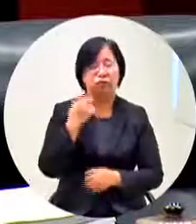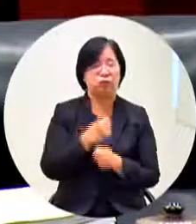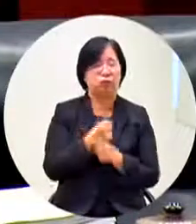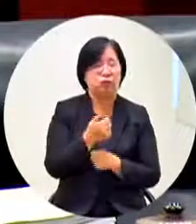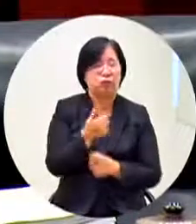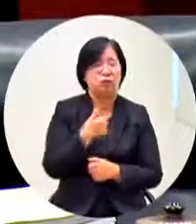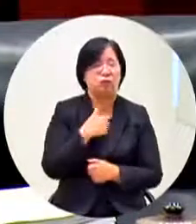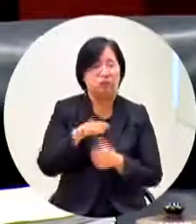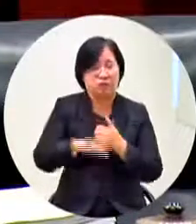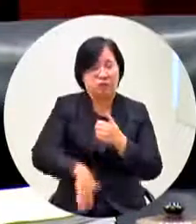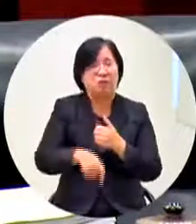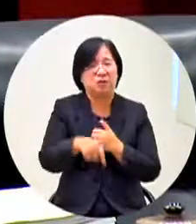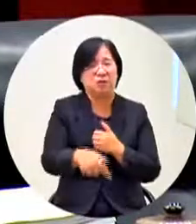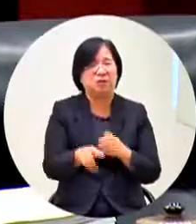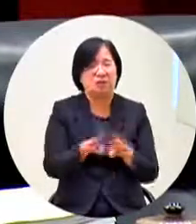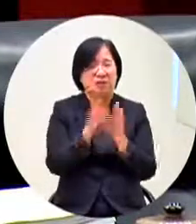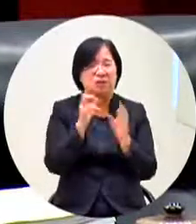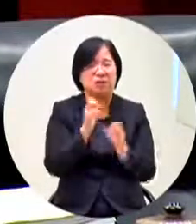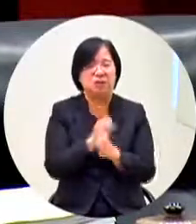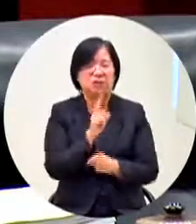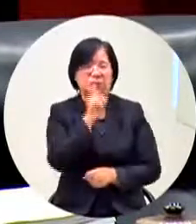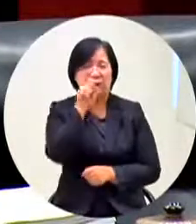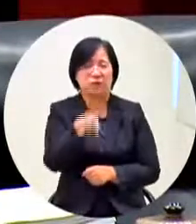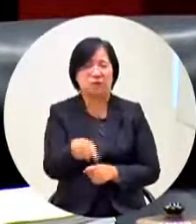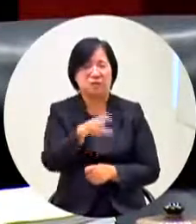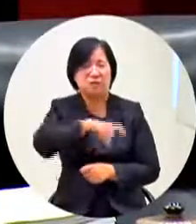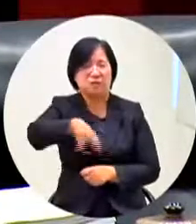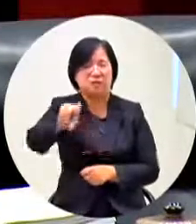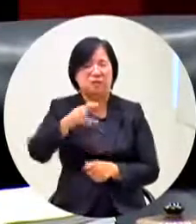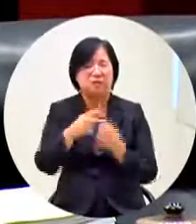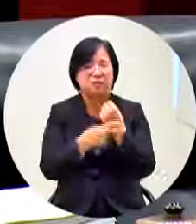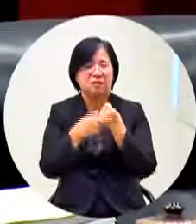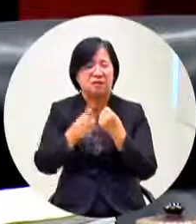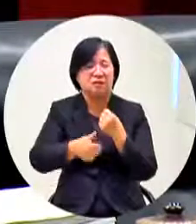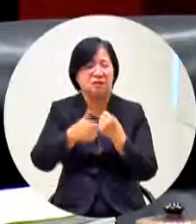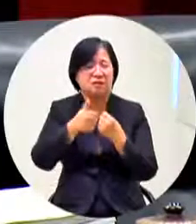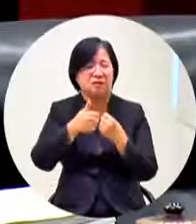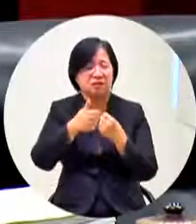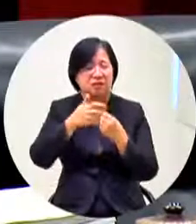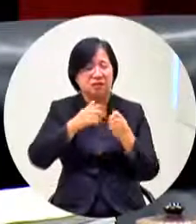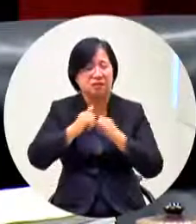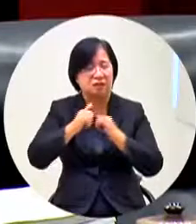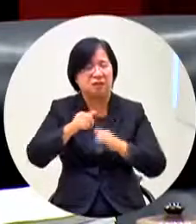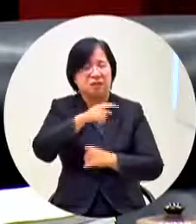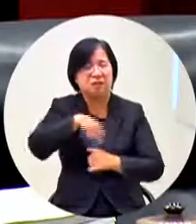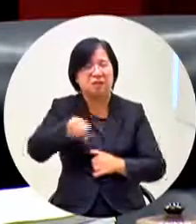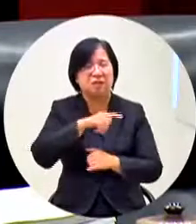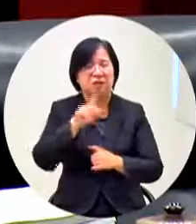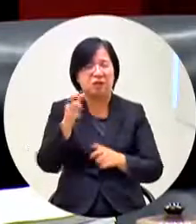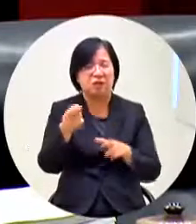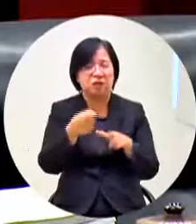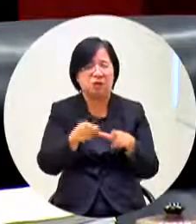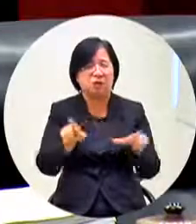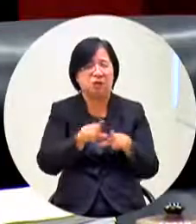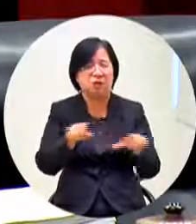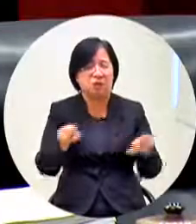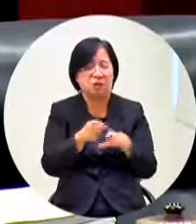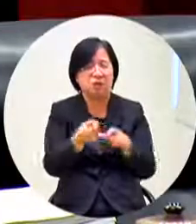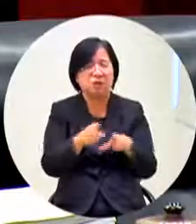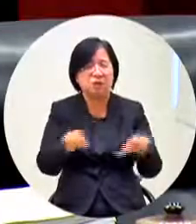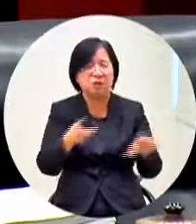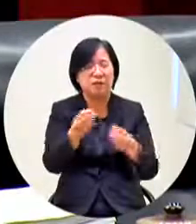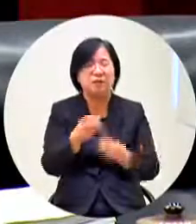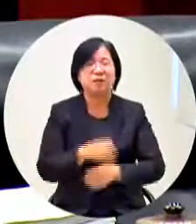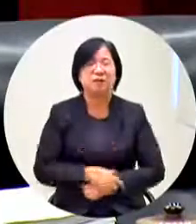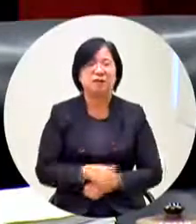做了，为什么唯独要把这一块给漏掉？我觉得对那个里的里民是不公平的。所以里长一直很生气，说为什么从104年讲到